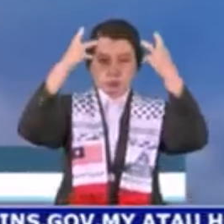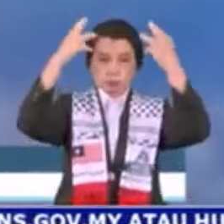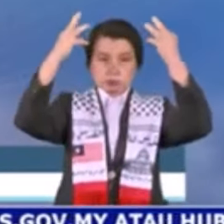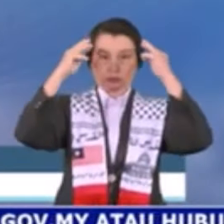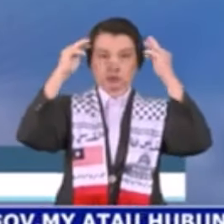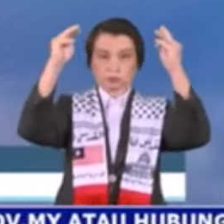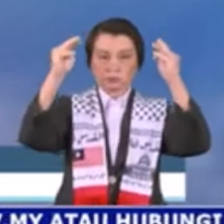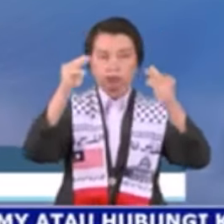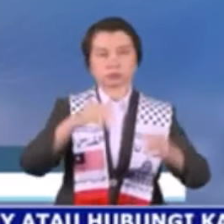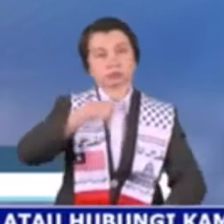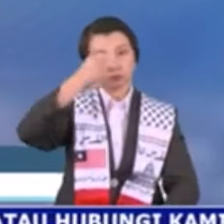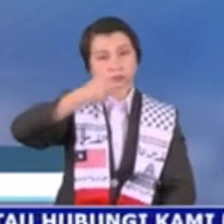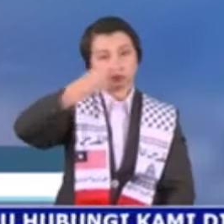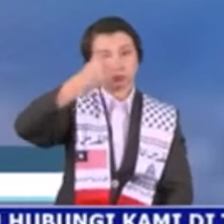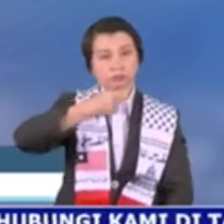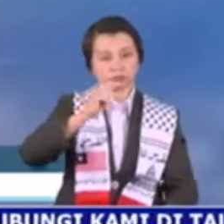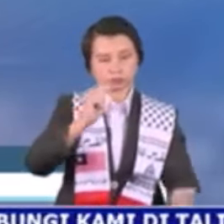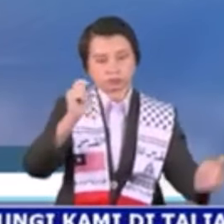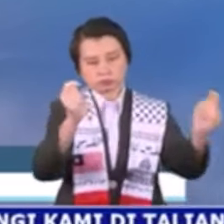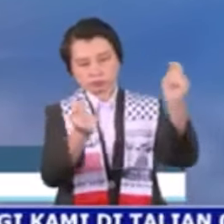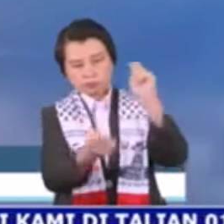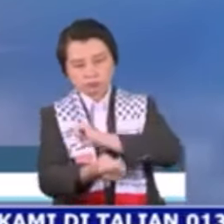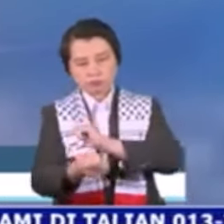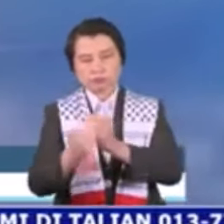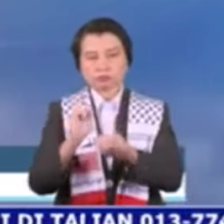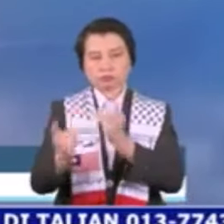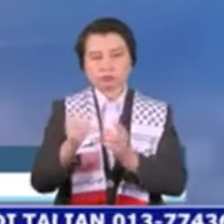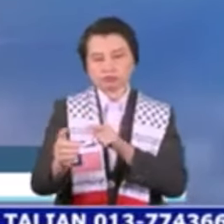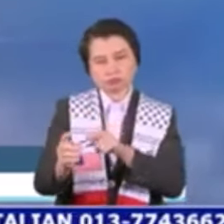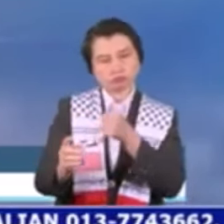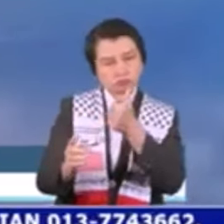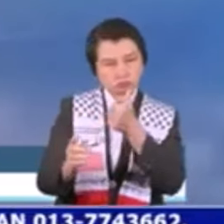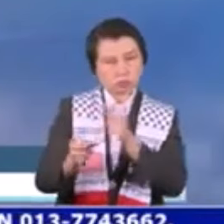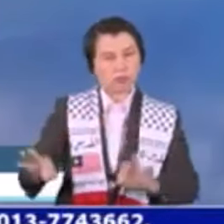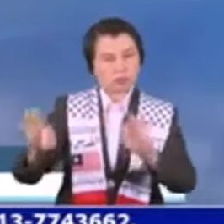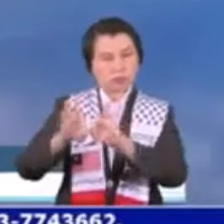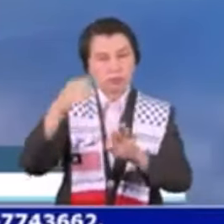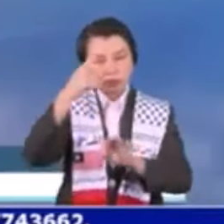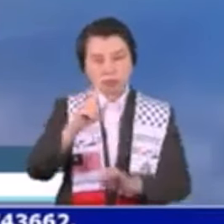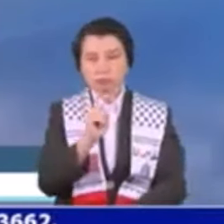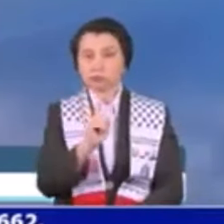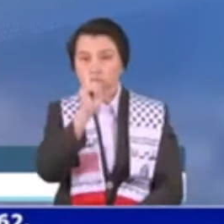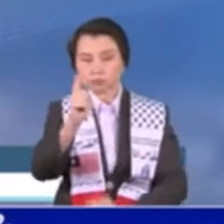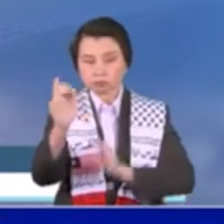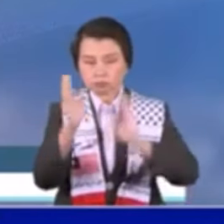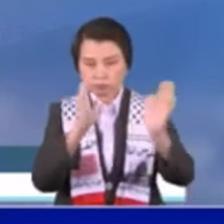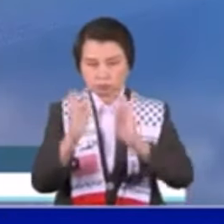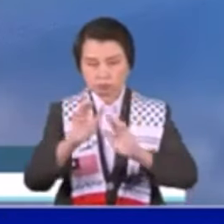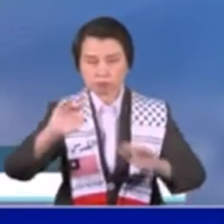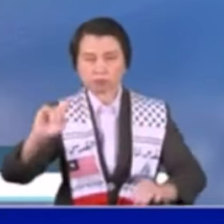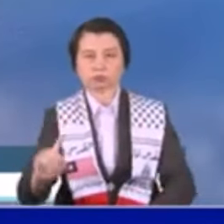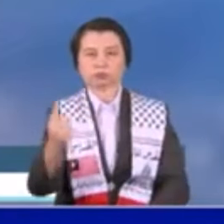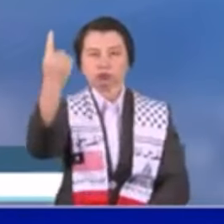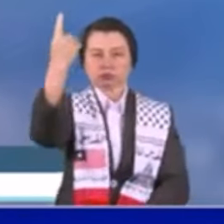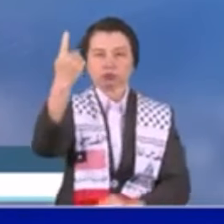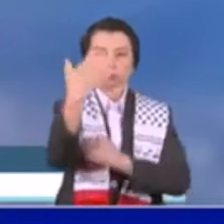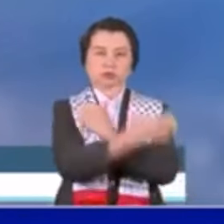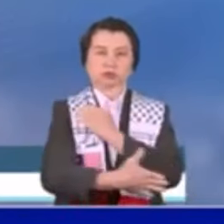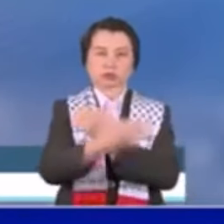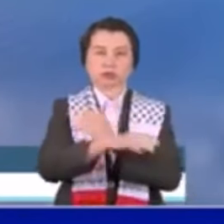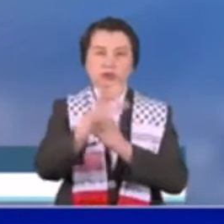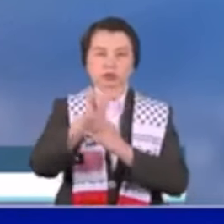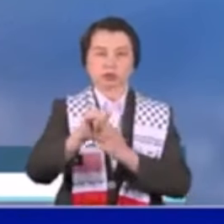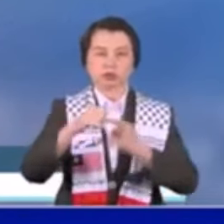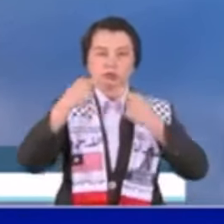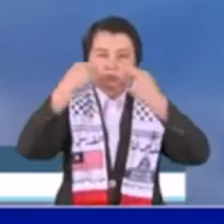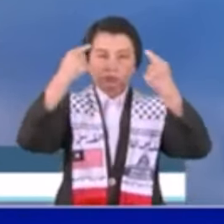Datuk Seri Anwar Ibrahim berkata, transformasi digital adalah strategi utama untuk memastikan Malaysia muncul sebagai sebuah negara